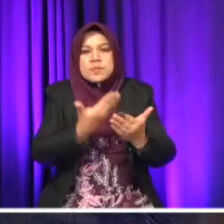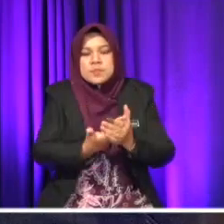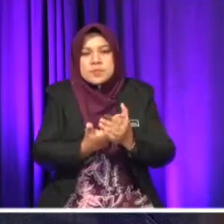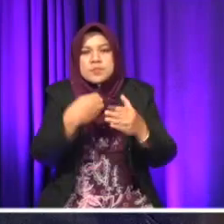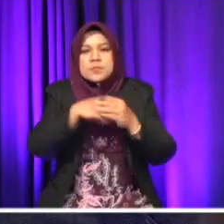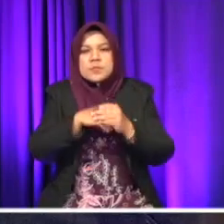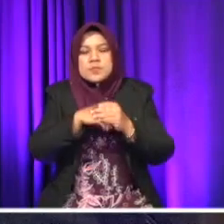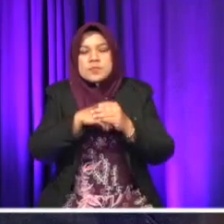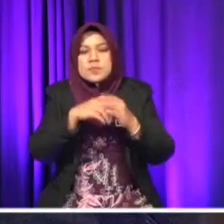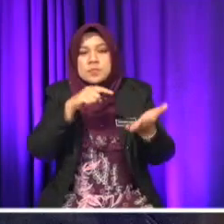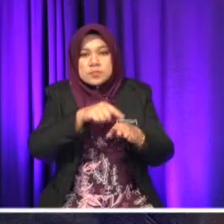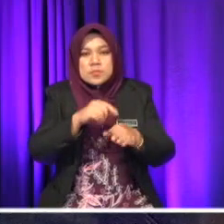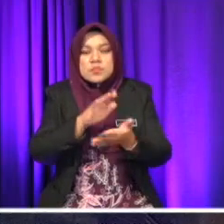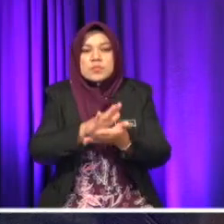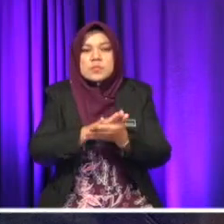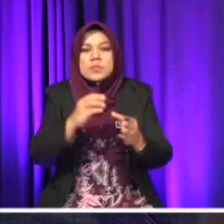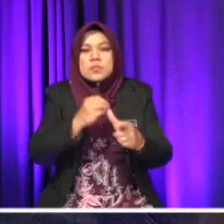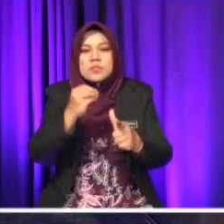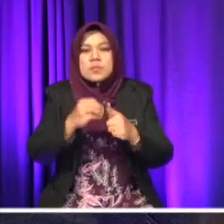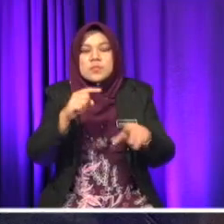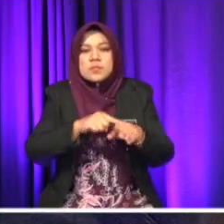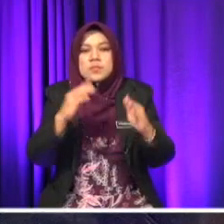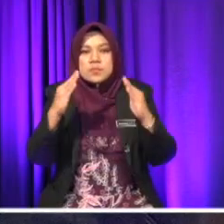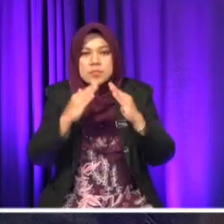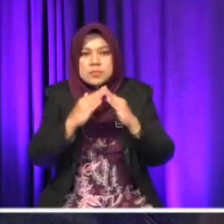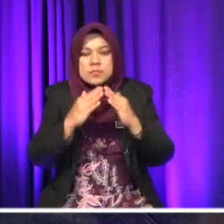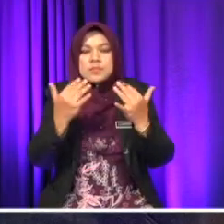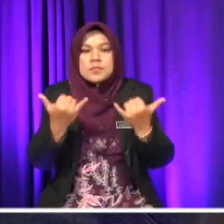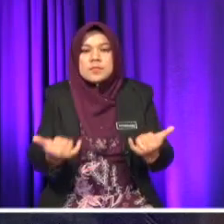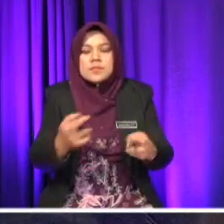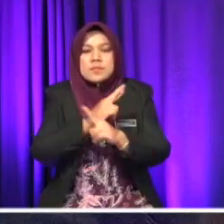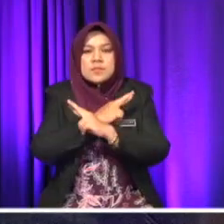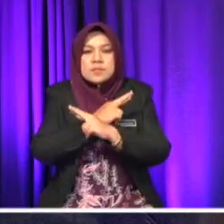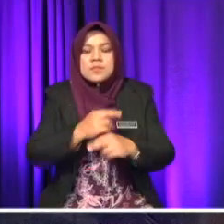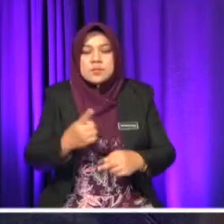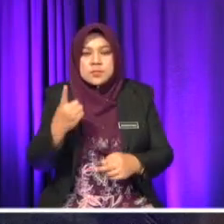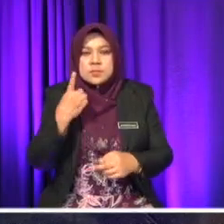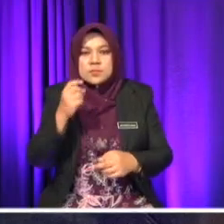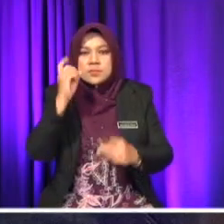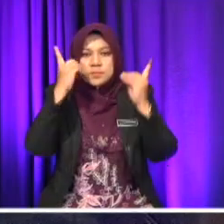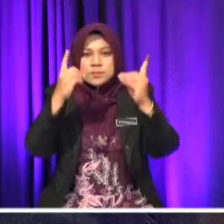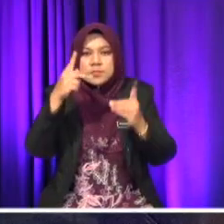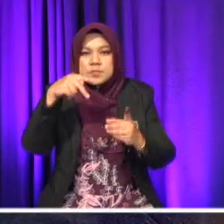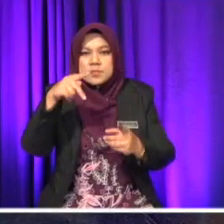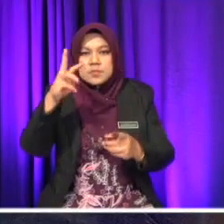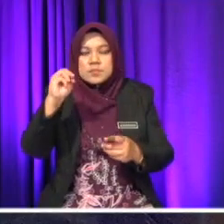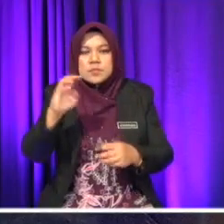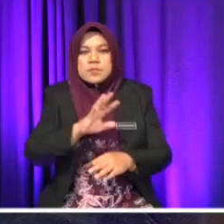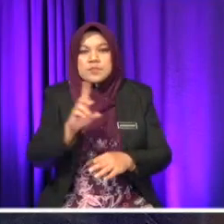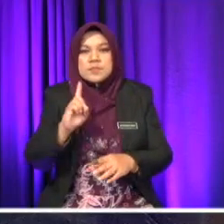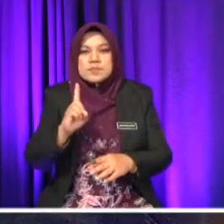mereka di sekolah maupun di rumah Cikgu jadi kita tidak berhenti berhak seketika teruskan bersama kami dalam diri KPM jangan